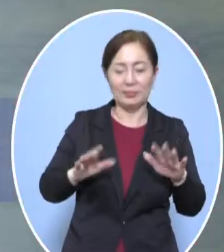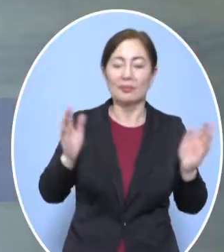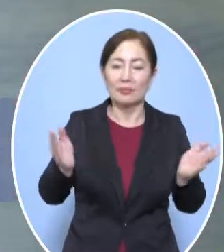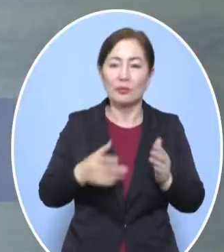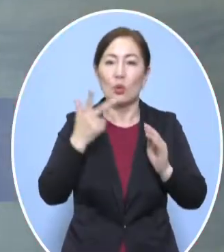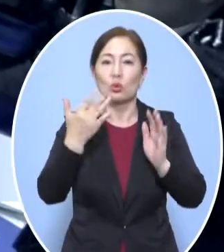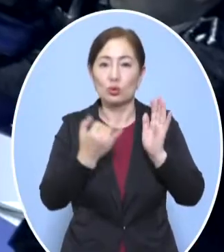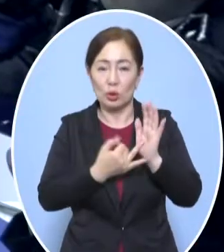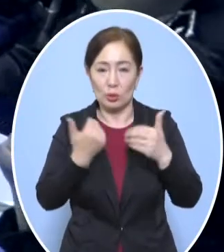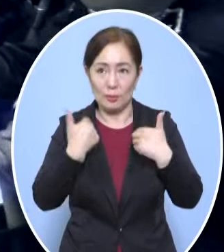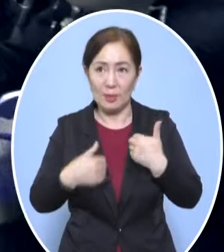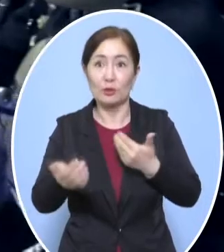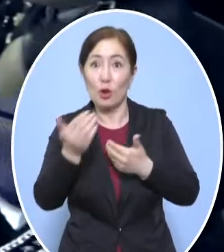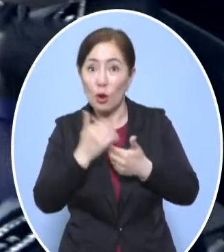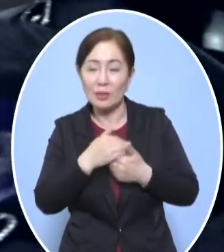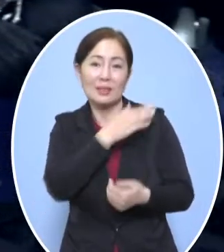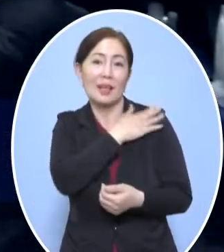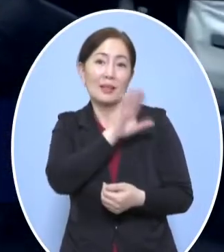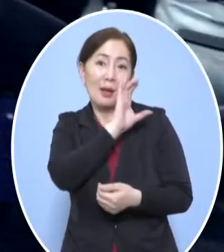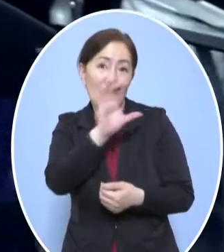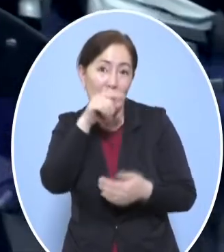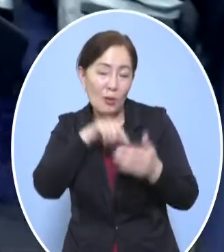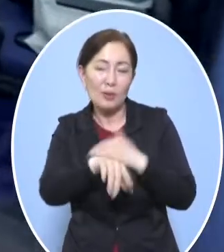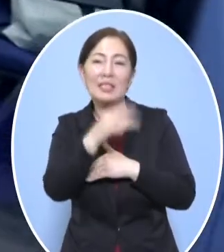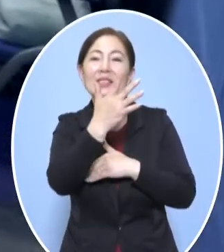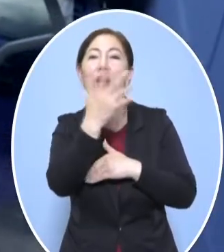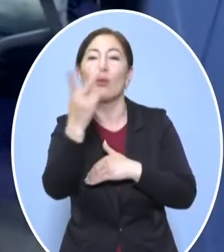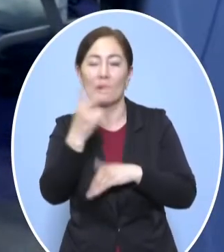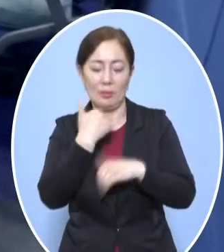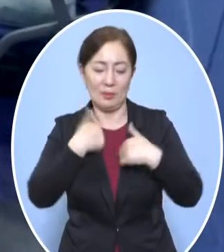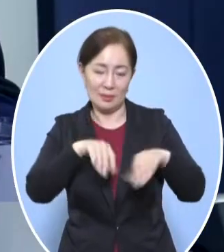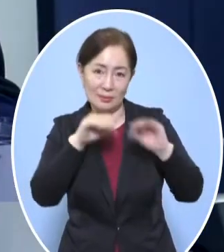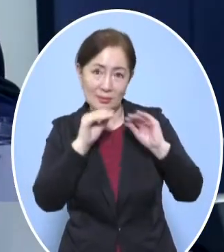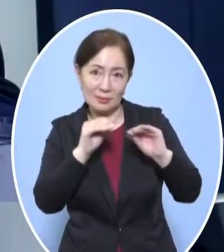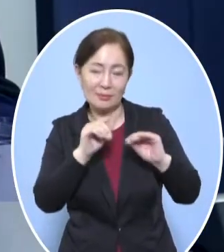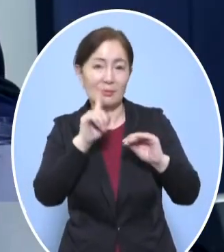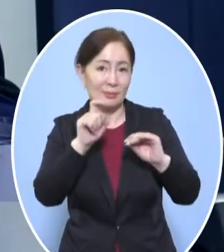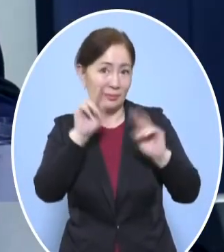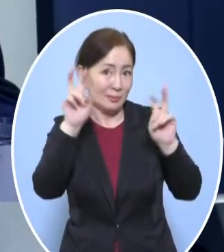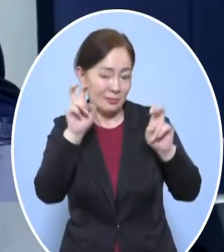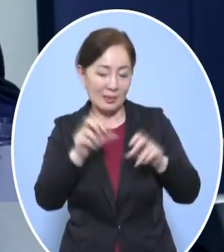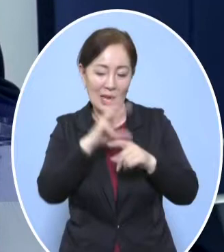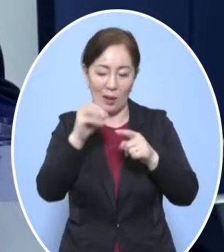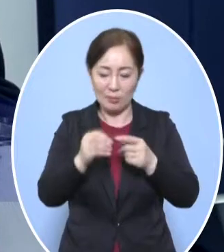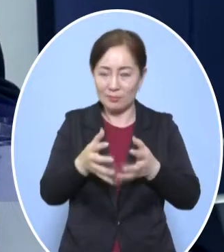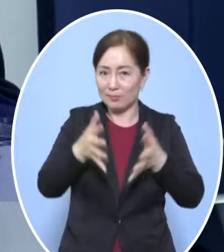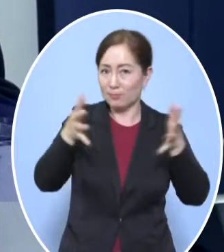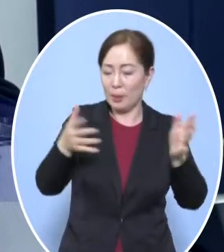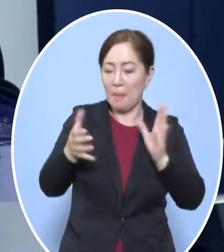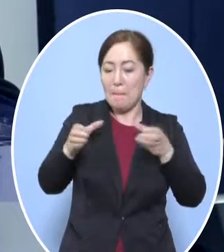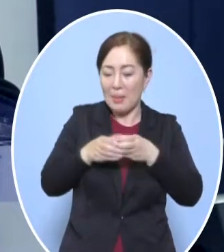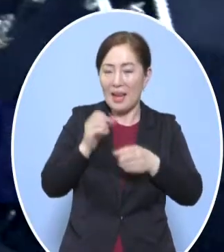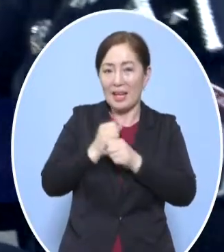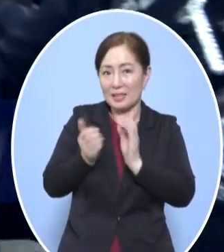багш бэлтгэсэн болон цагдаагийн байгууллагын 52 сургагч багшийн заах сургалтын сэдв агуулгыг өргөжүүлэн кейс шин дээр багаар ажиллах чадвар